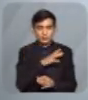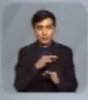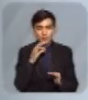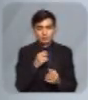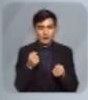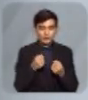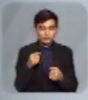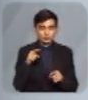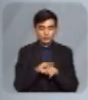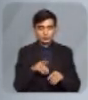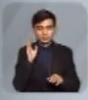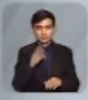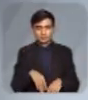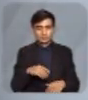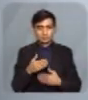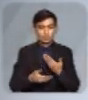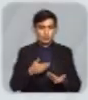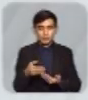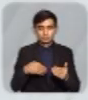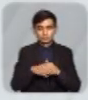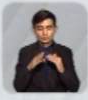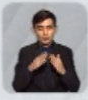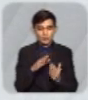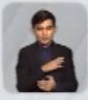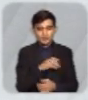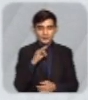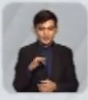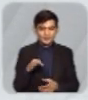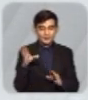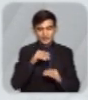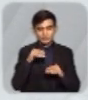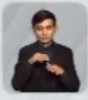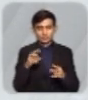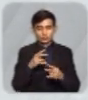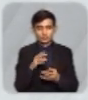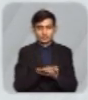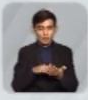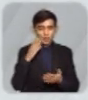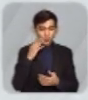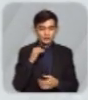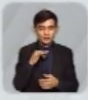на транспорт, идут из центра домой пешком. Так что врачам, скорее всего, придется разбираться и с обморожениями, и